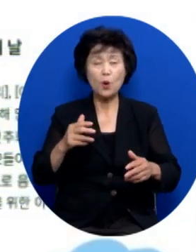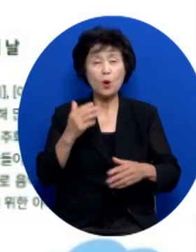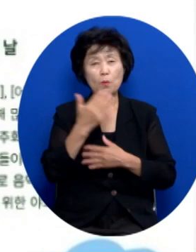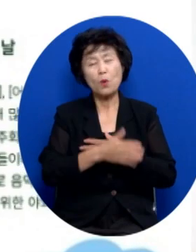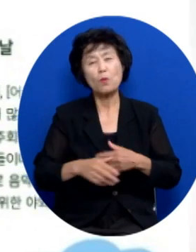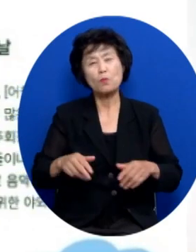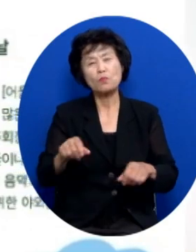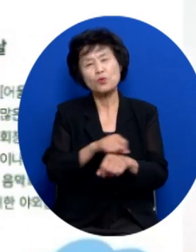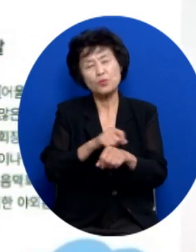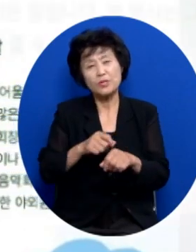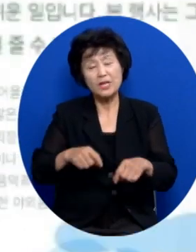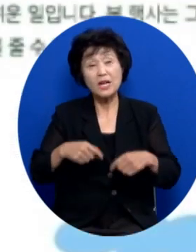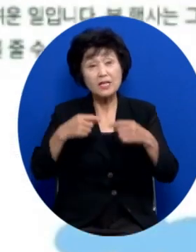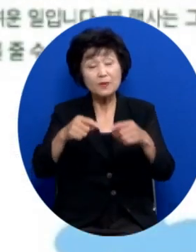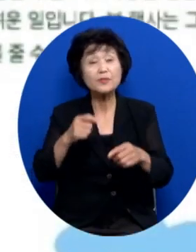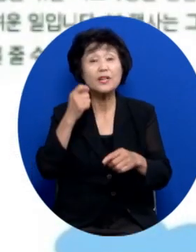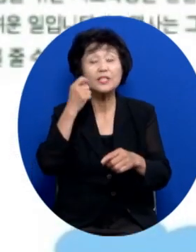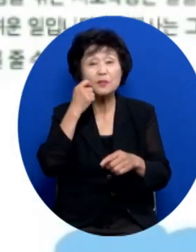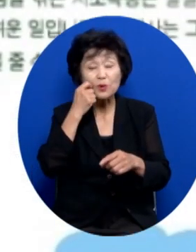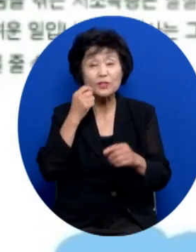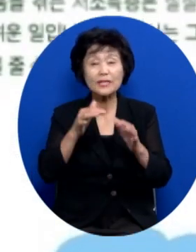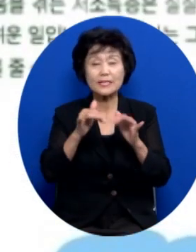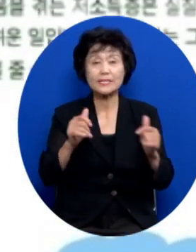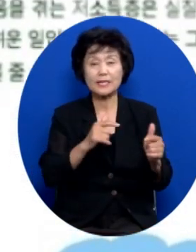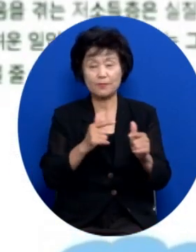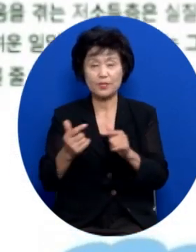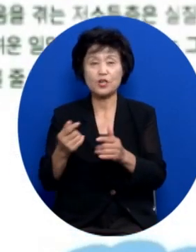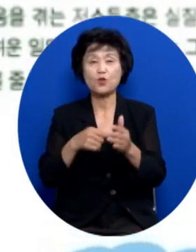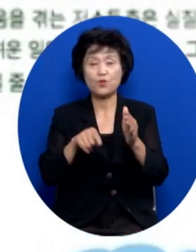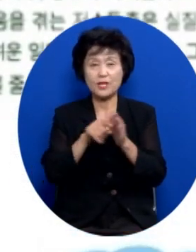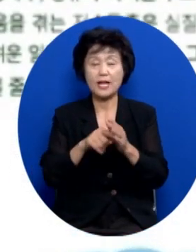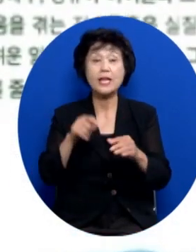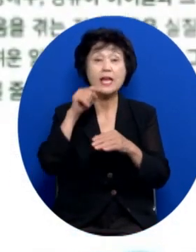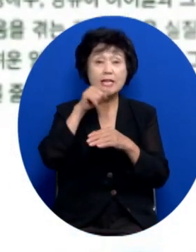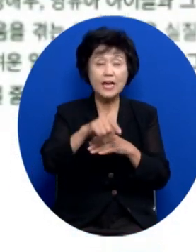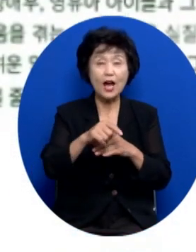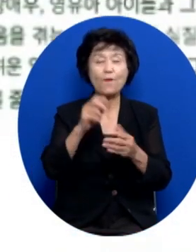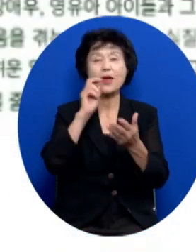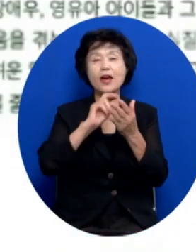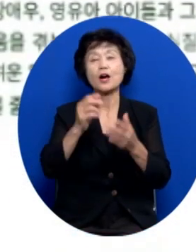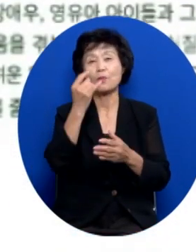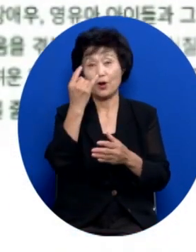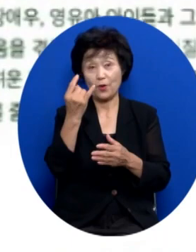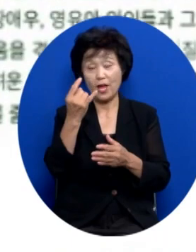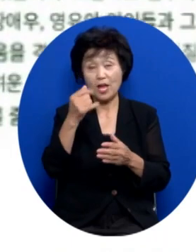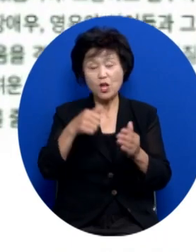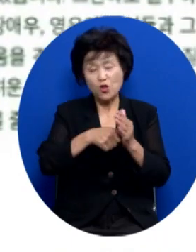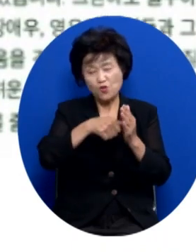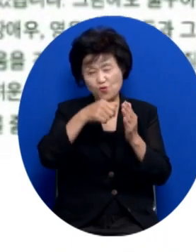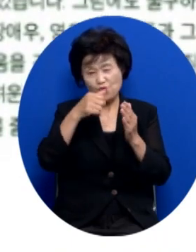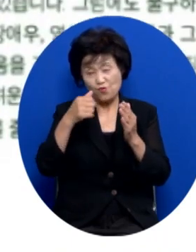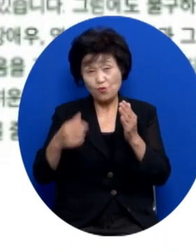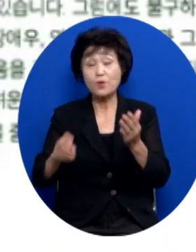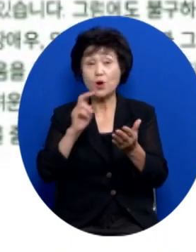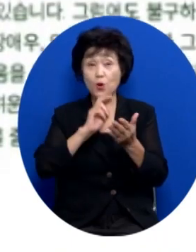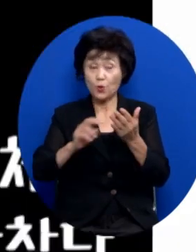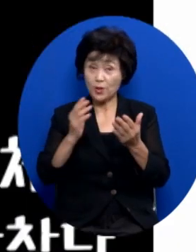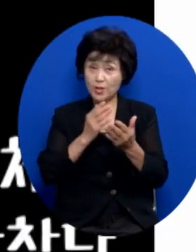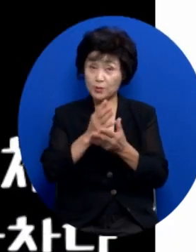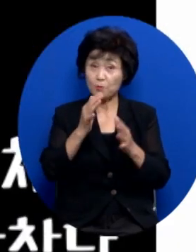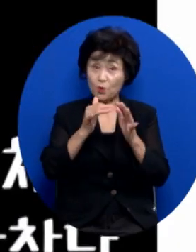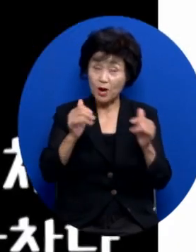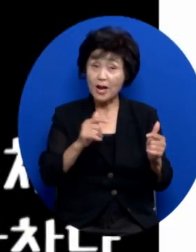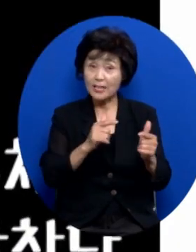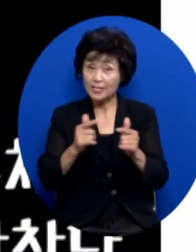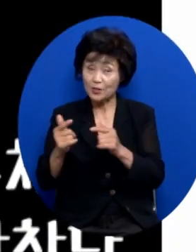위해 오솔길 교배가 진행하고 있는 야외 음악회입니다 이번 음악회에는 유명 성악가들은 물론 루체 합창단과